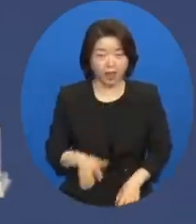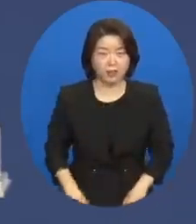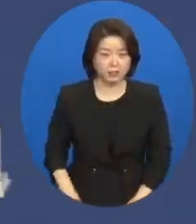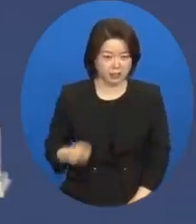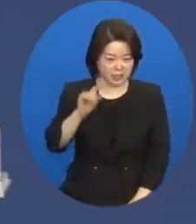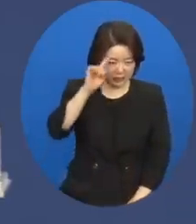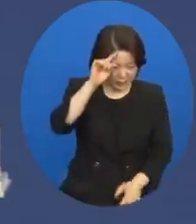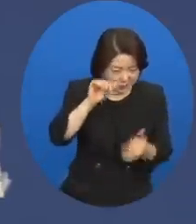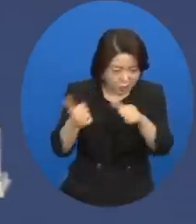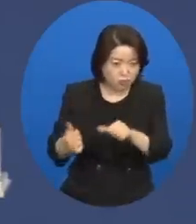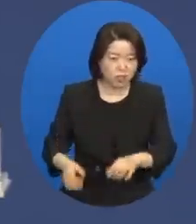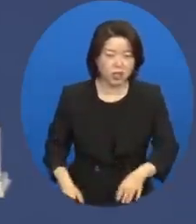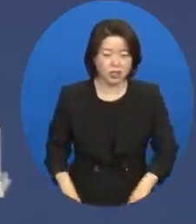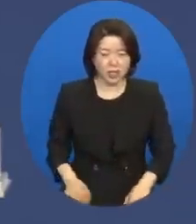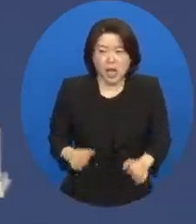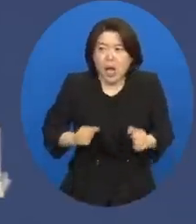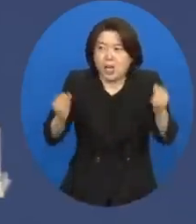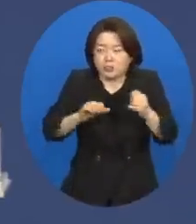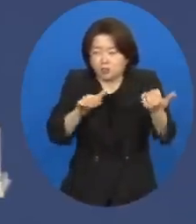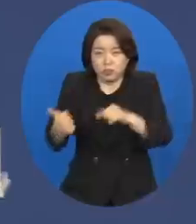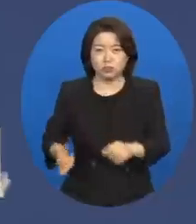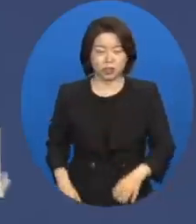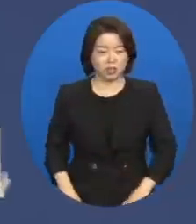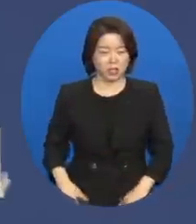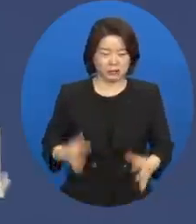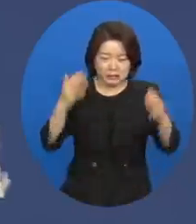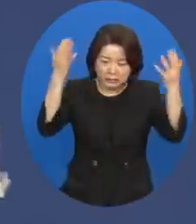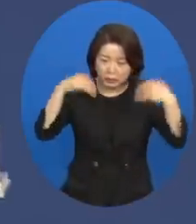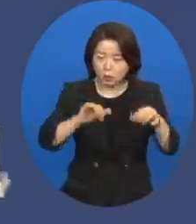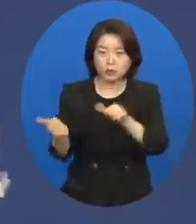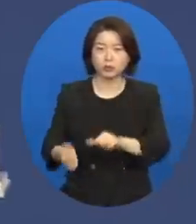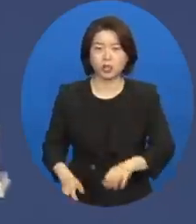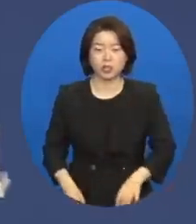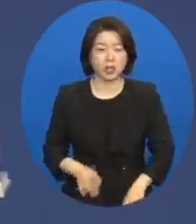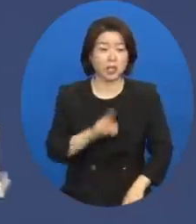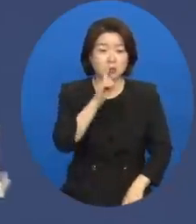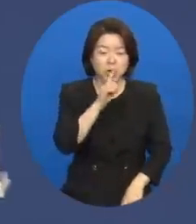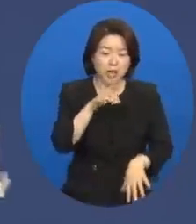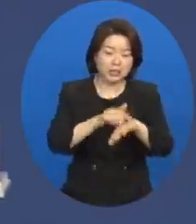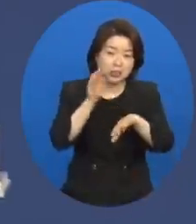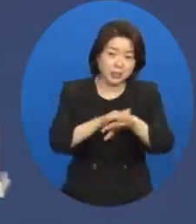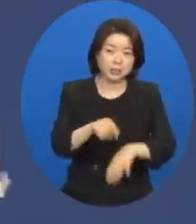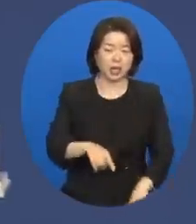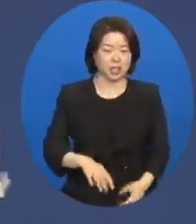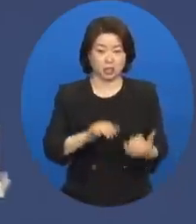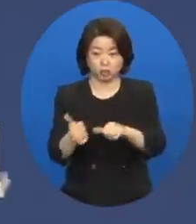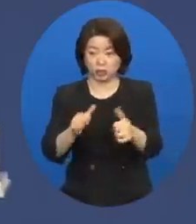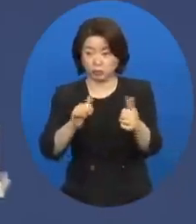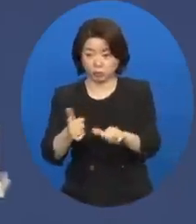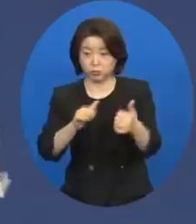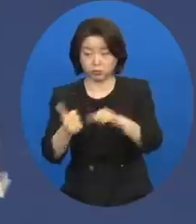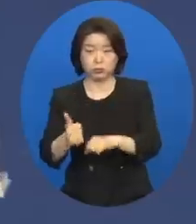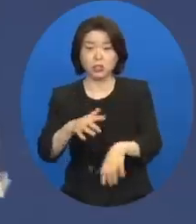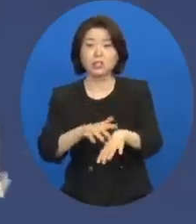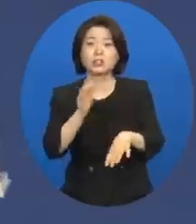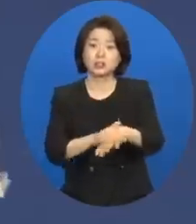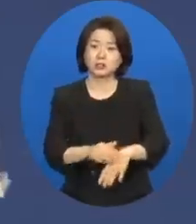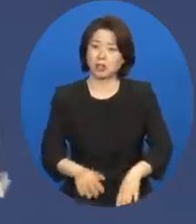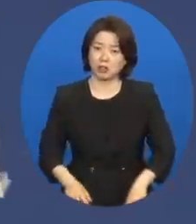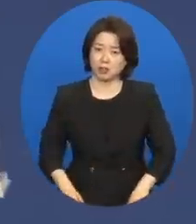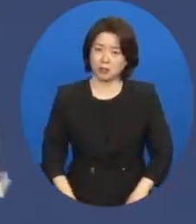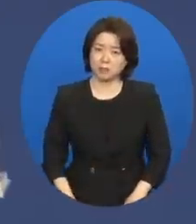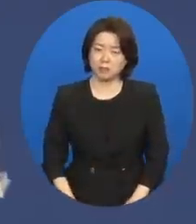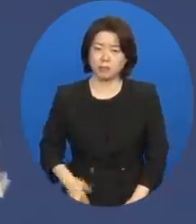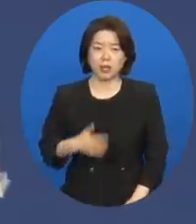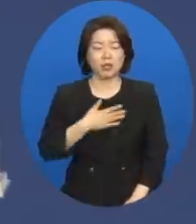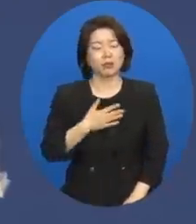나 죽겠네, 뭐 추워 죽겠네, 더워 죽겠네, 입에 붙었어. 죽겠네 죽겠네 죽겠네 죽겠네. 아, 처음